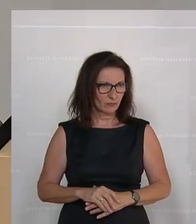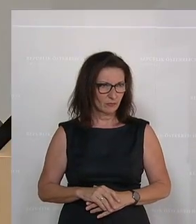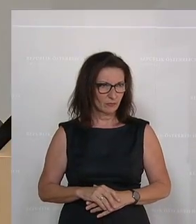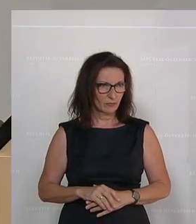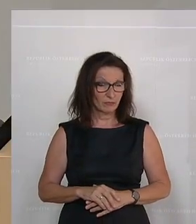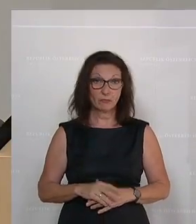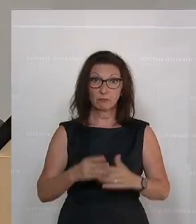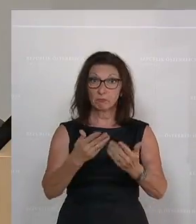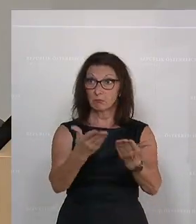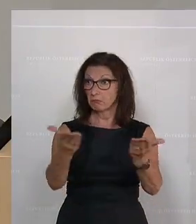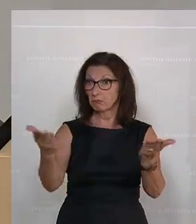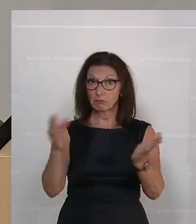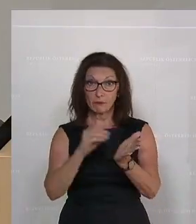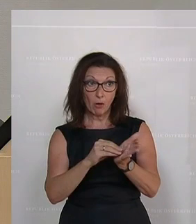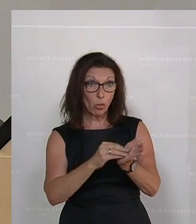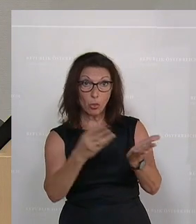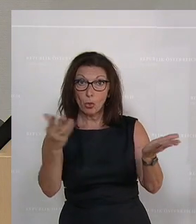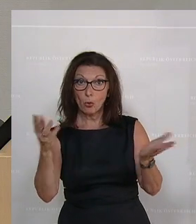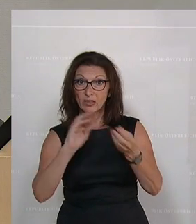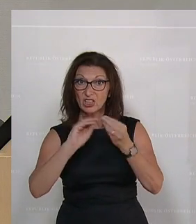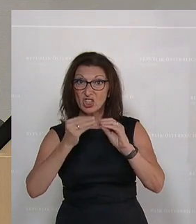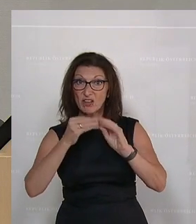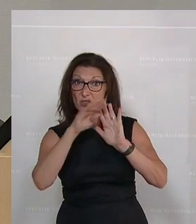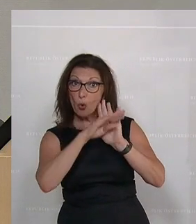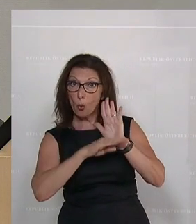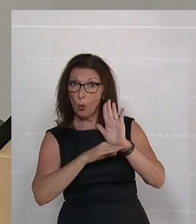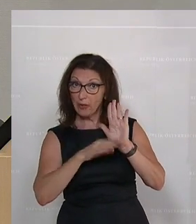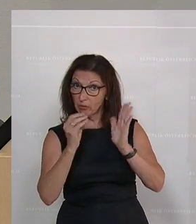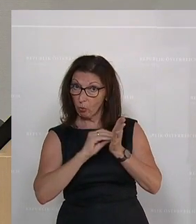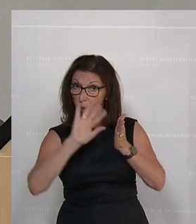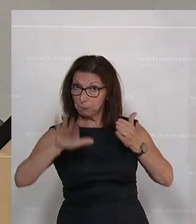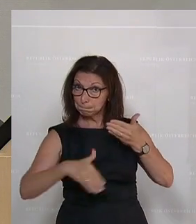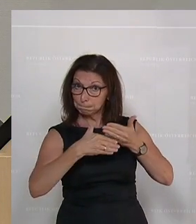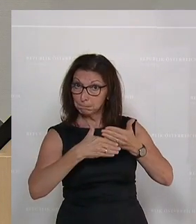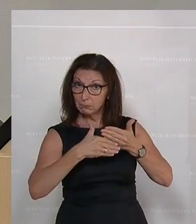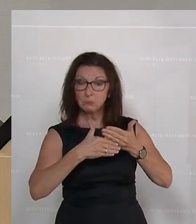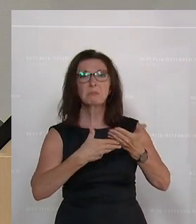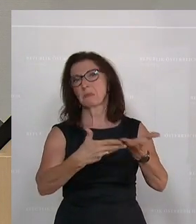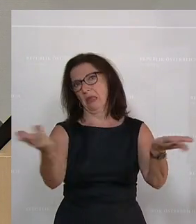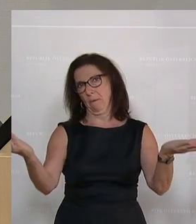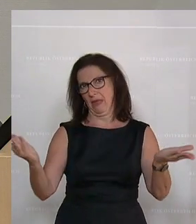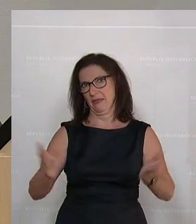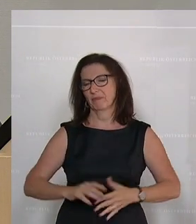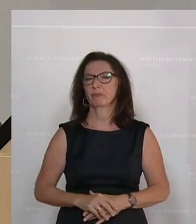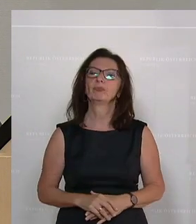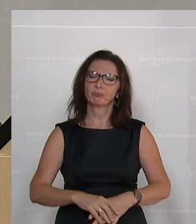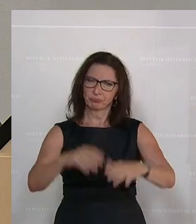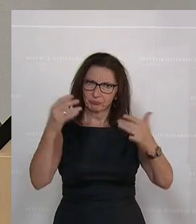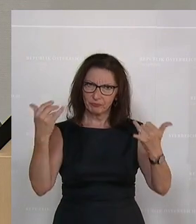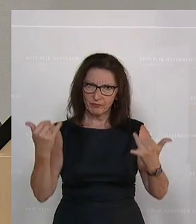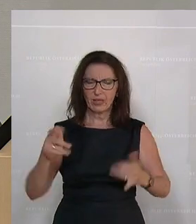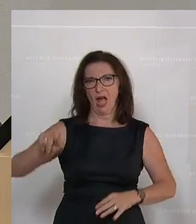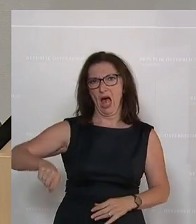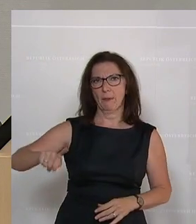und noch jemand der geschäftsführer das war nicht der fall dann komme ich da aber die